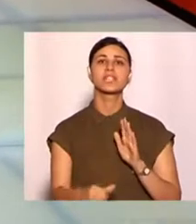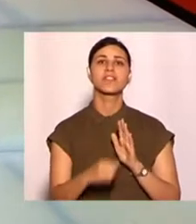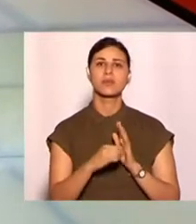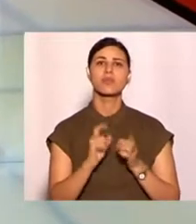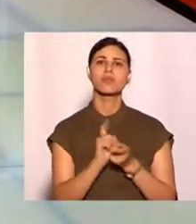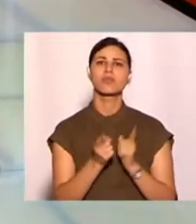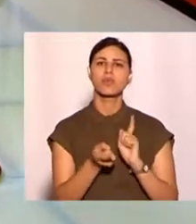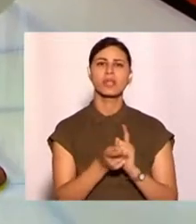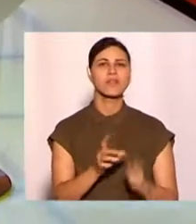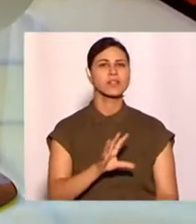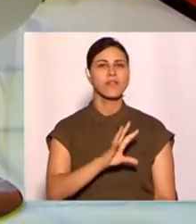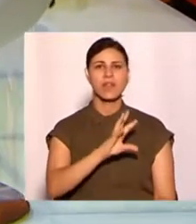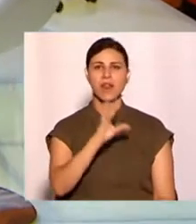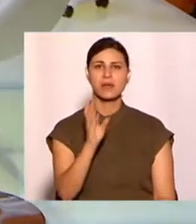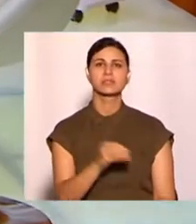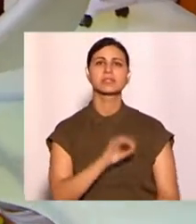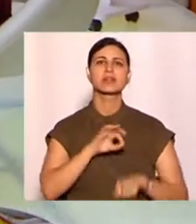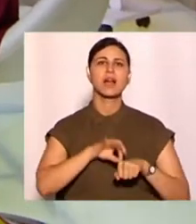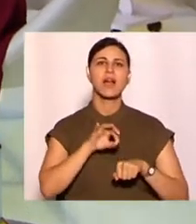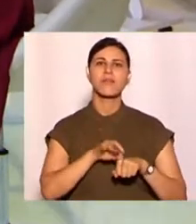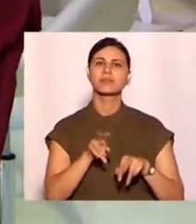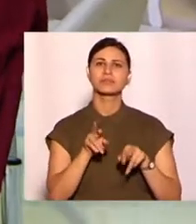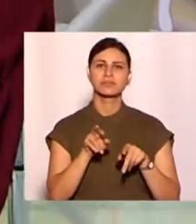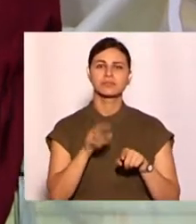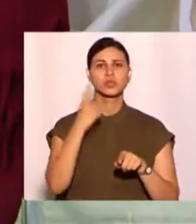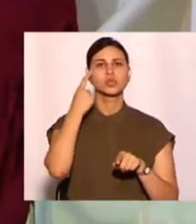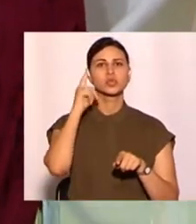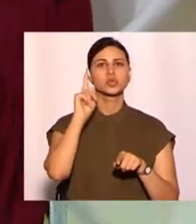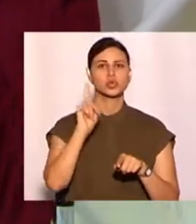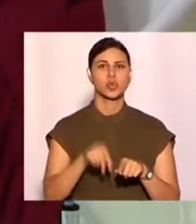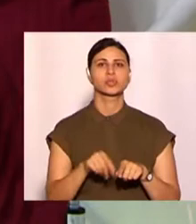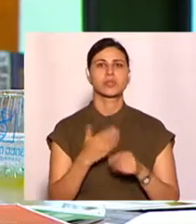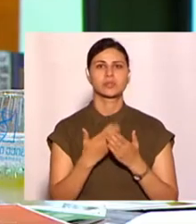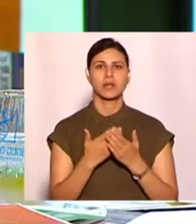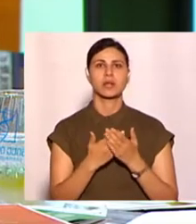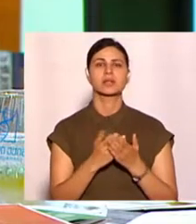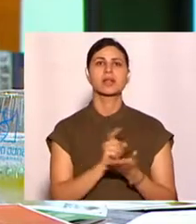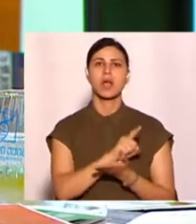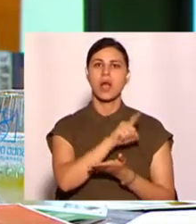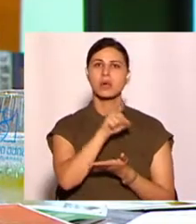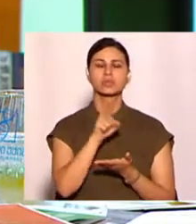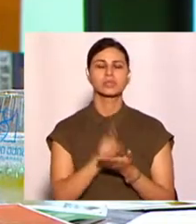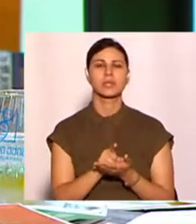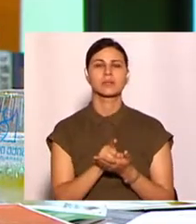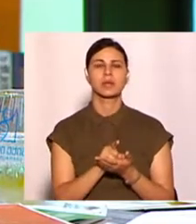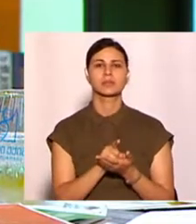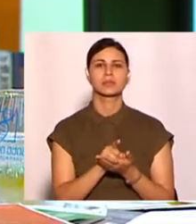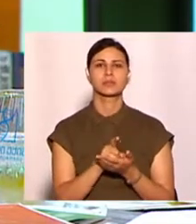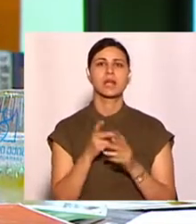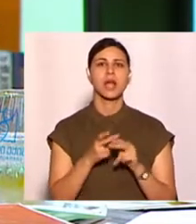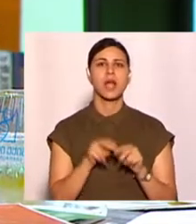მიუხედავად ყველაფრისა, მიუხედავად დიაგნოზისა, ჩვენი ცოდნის დონისა, აუცილებლად